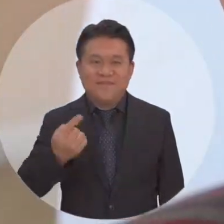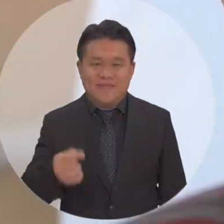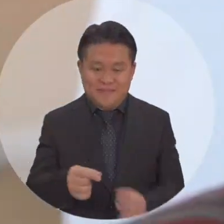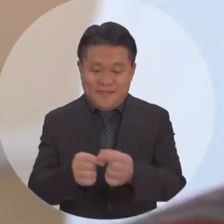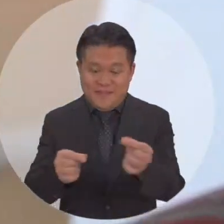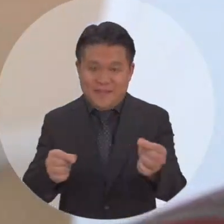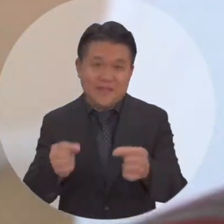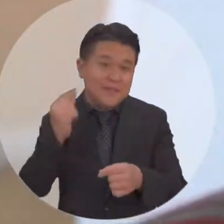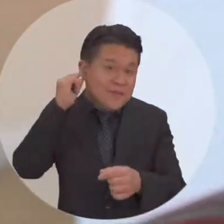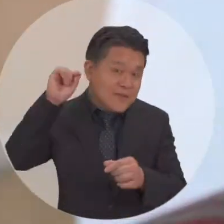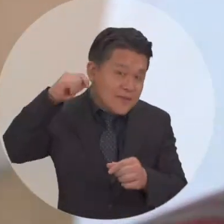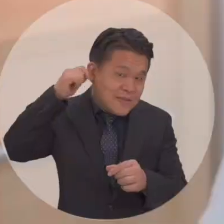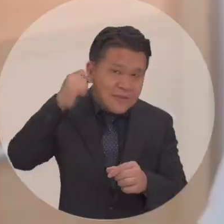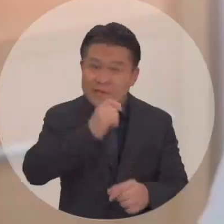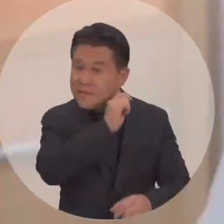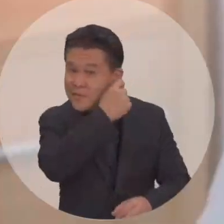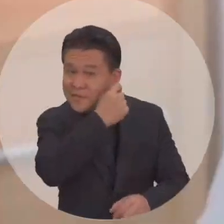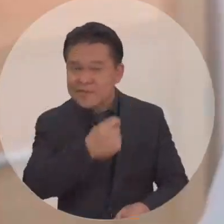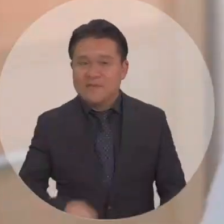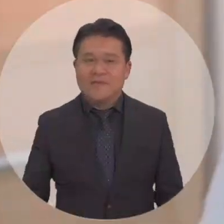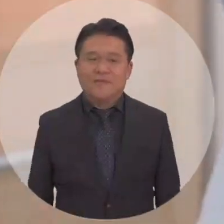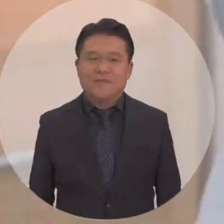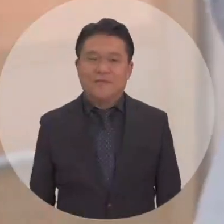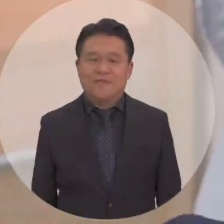면봉으로 귀지를 닦아냅니다.